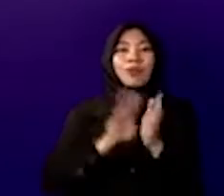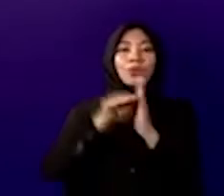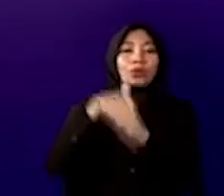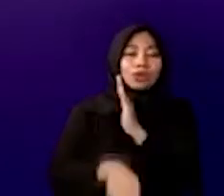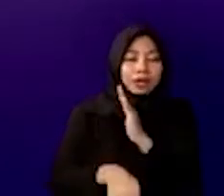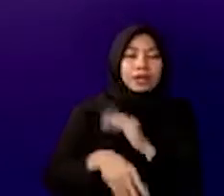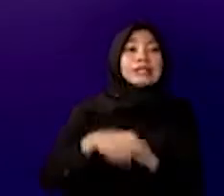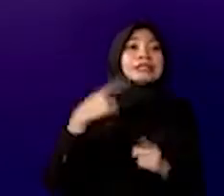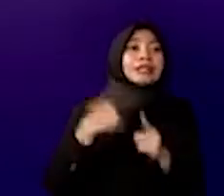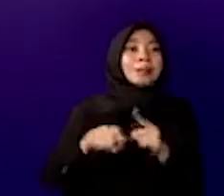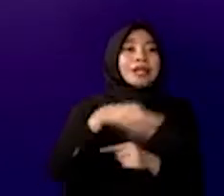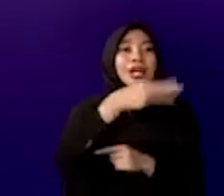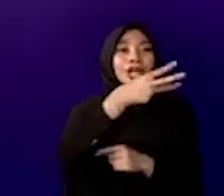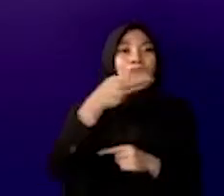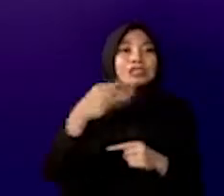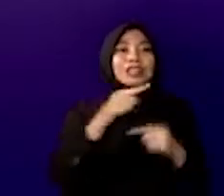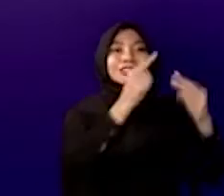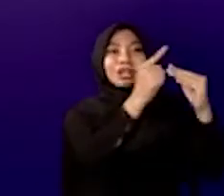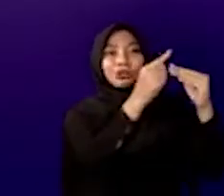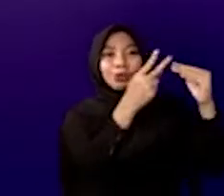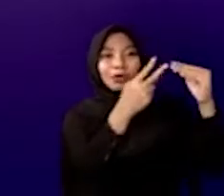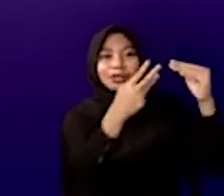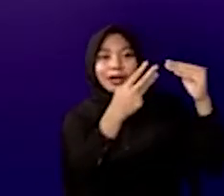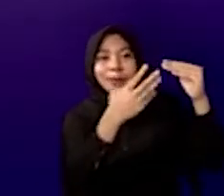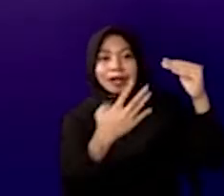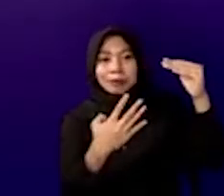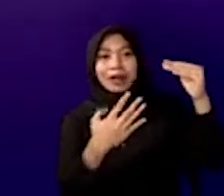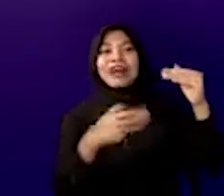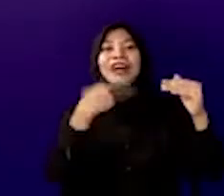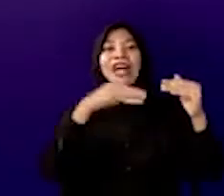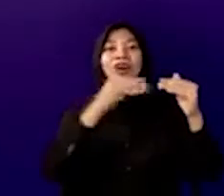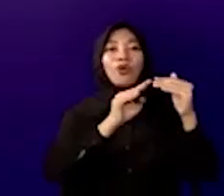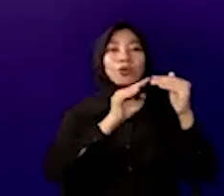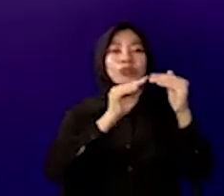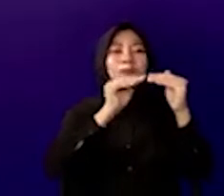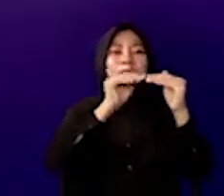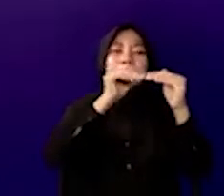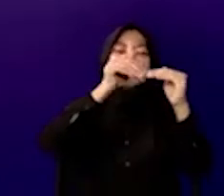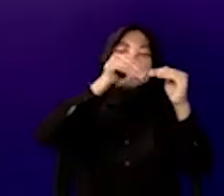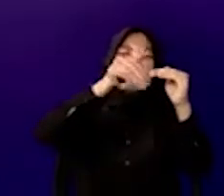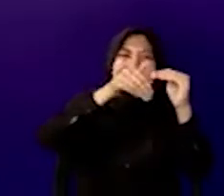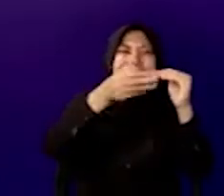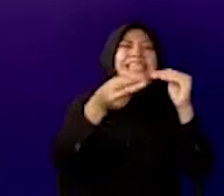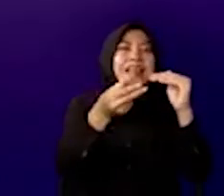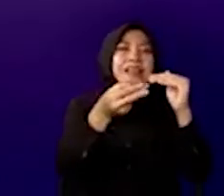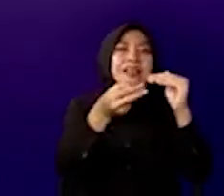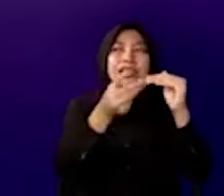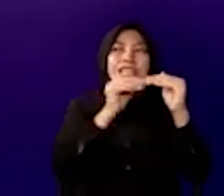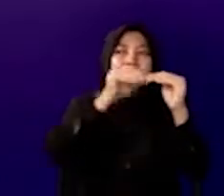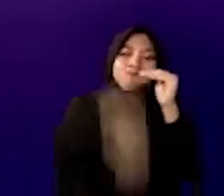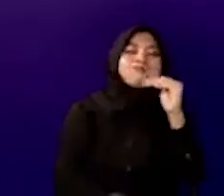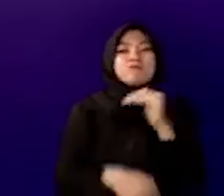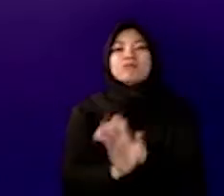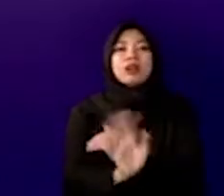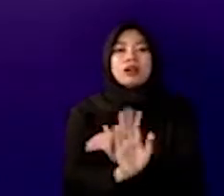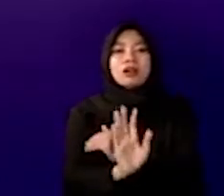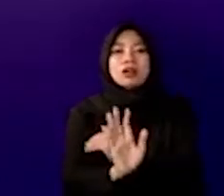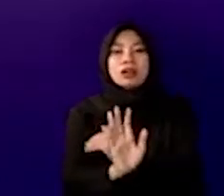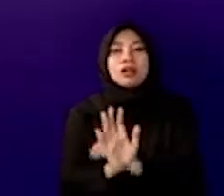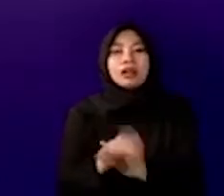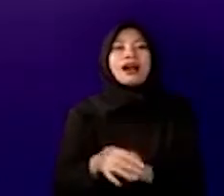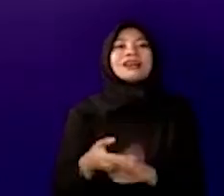negara kelima yang dianggap kontraksi ekonominya lebih rendah dari yang lain sehingga tentu yang kita lihat adalah